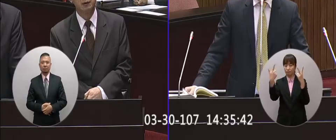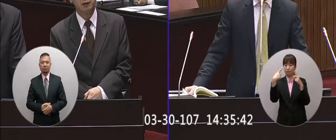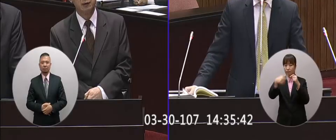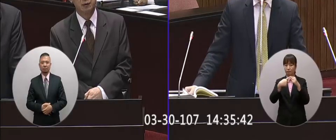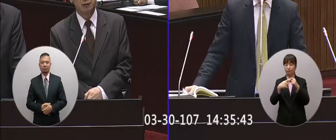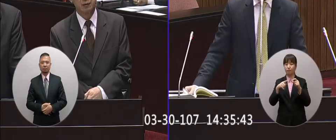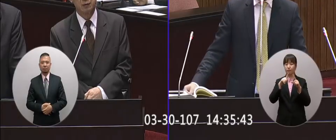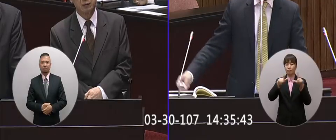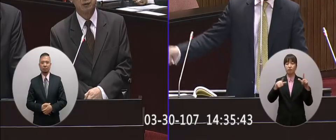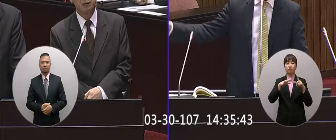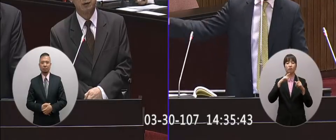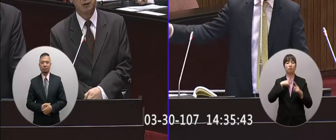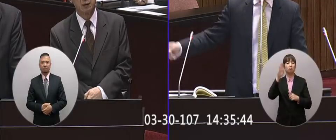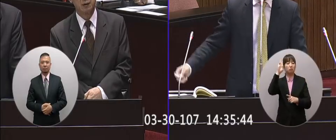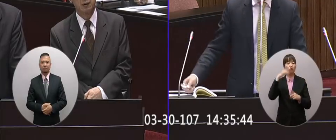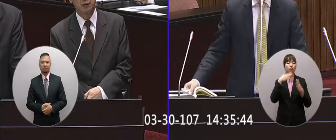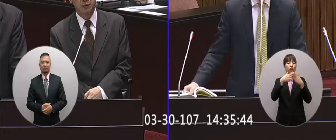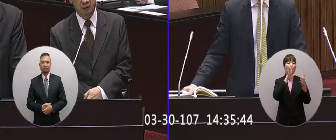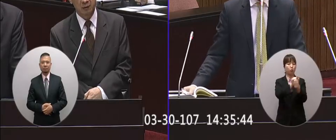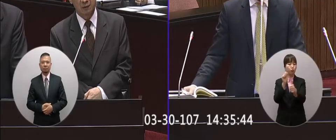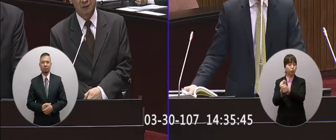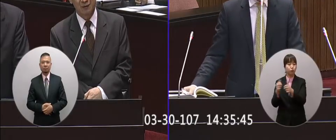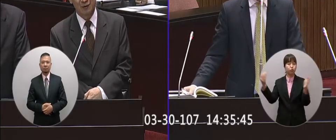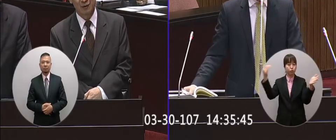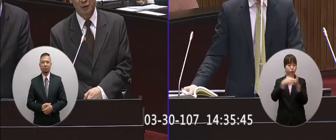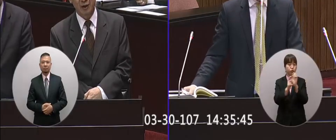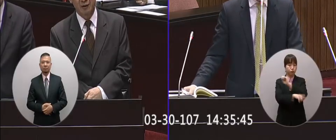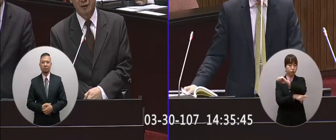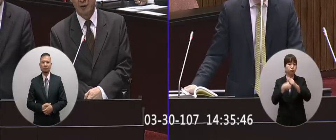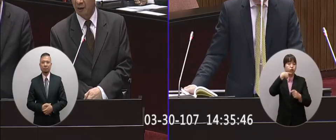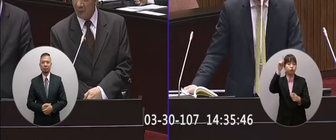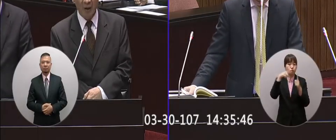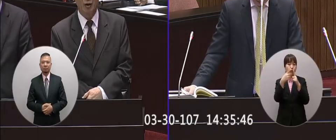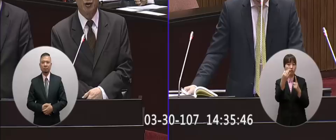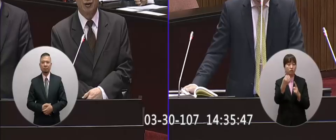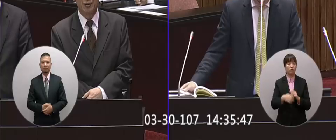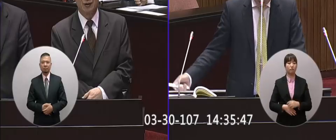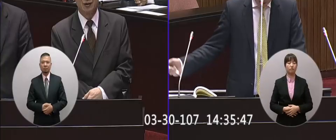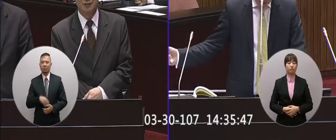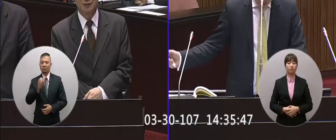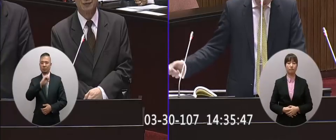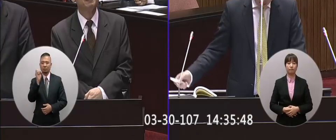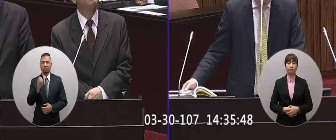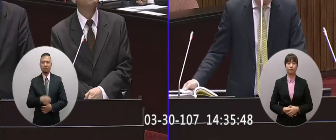2016年大规模的宣示成立要抓菜虫，最后起诉了几个人？ 没有，